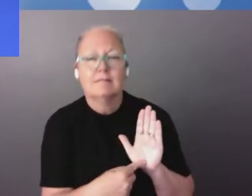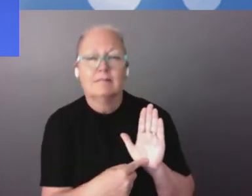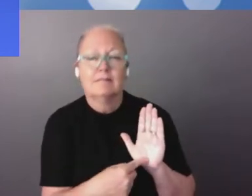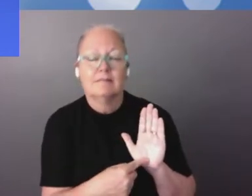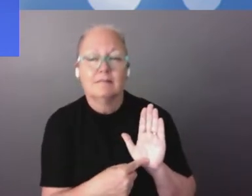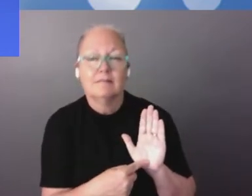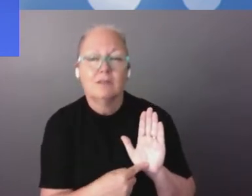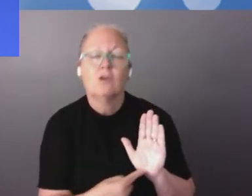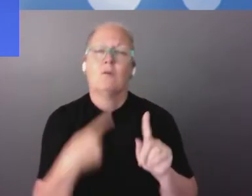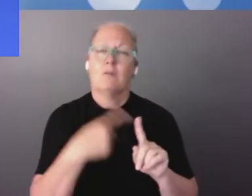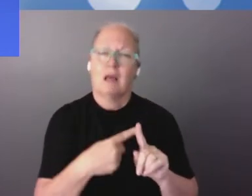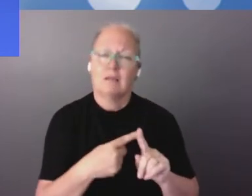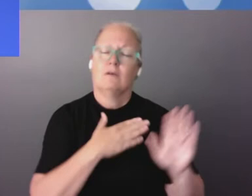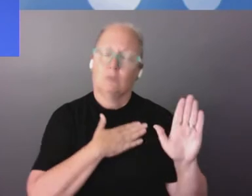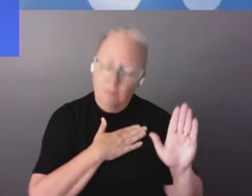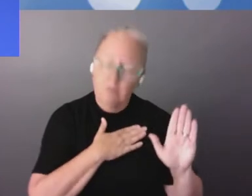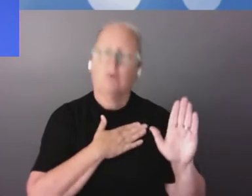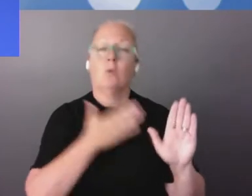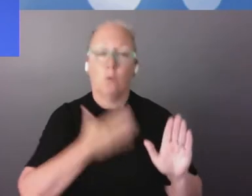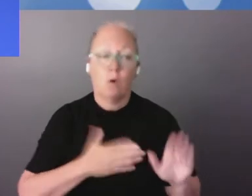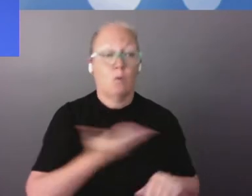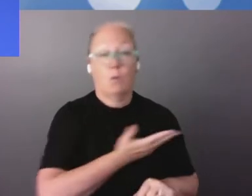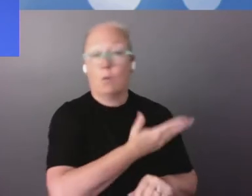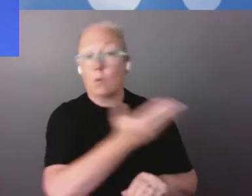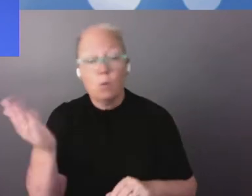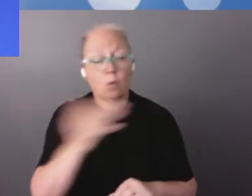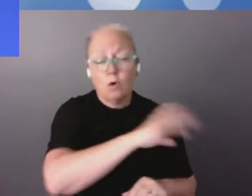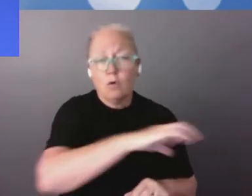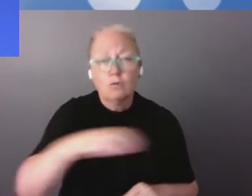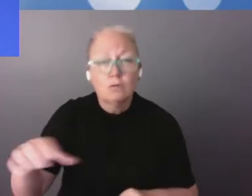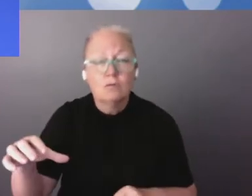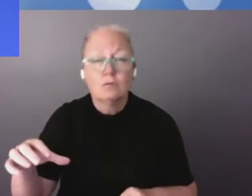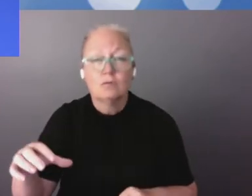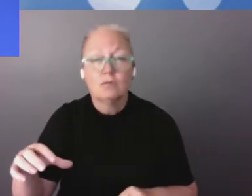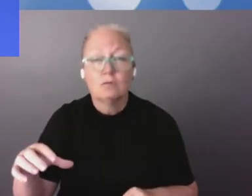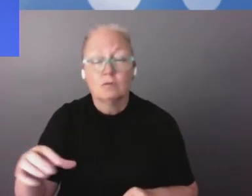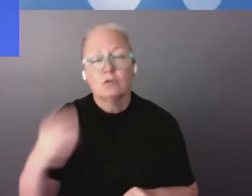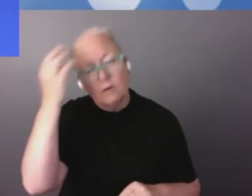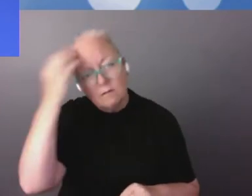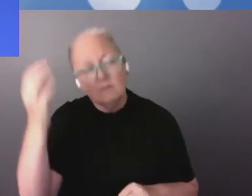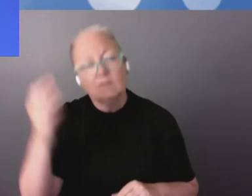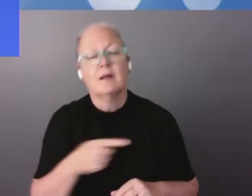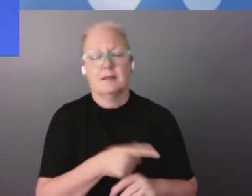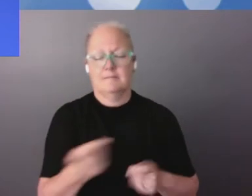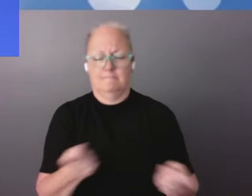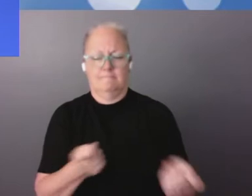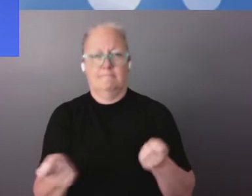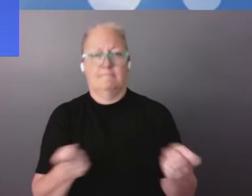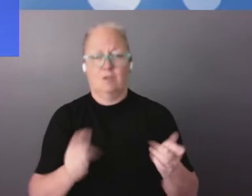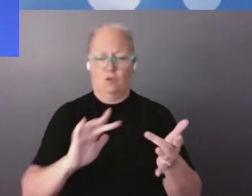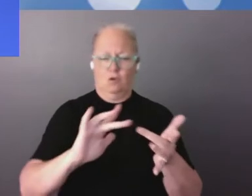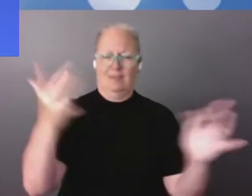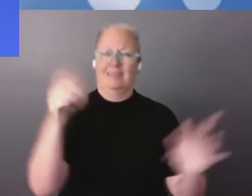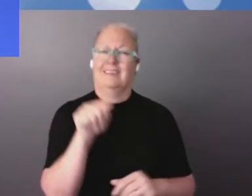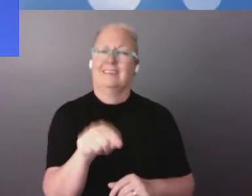وإيجاد أحسن الحلول لكل الدول في العالم في إدارة هذه الأداة الممتازة التي